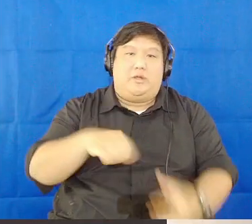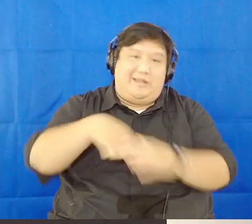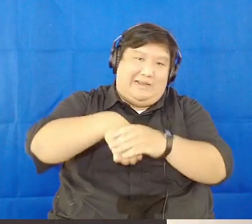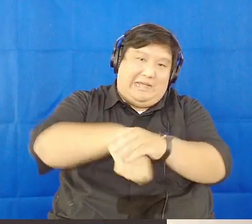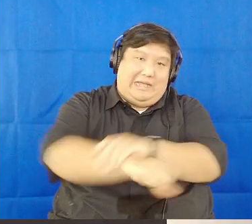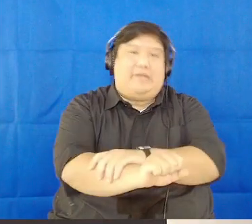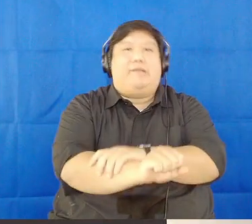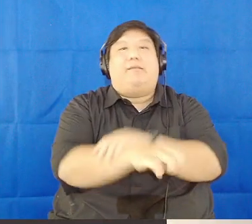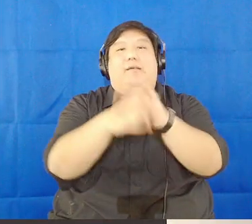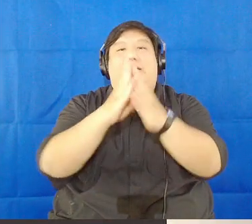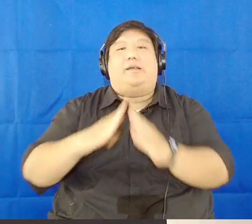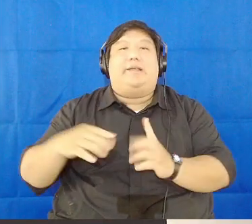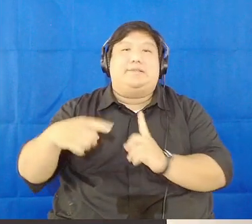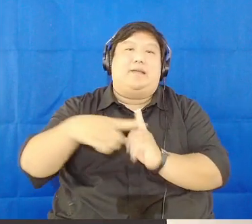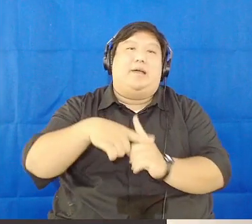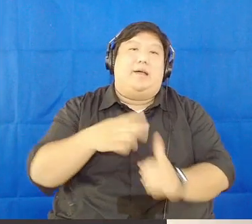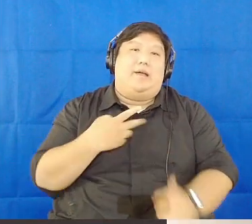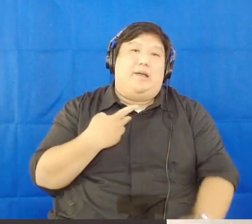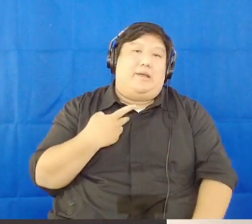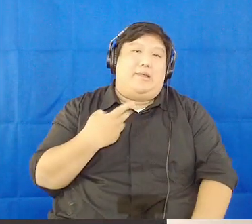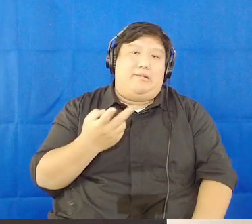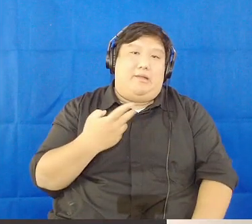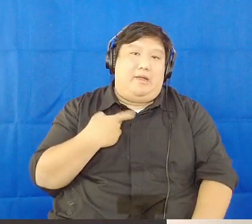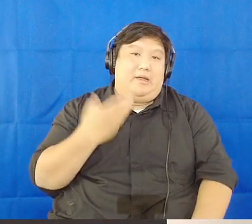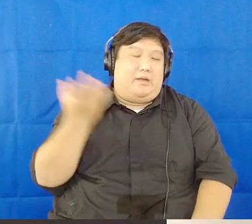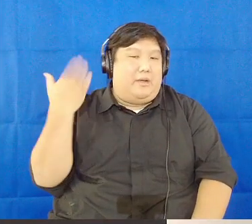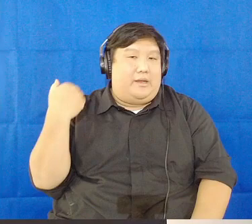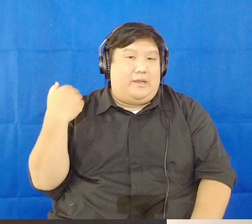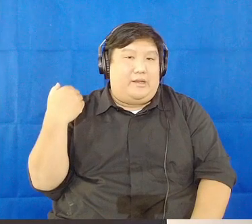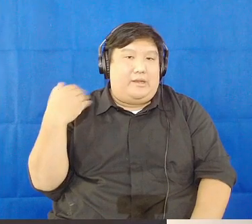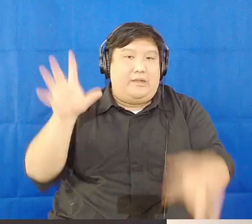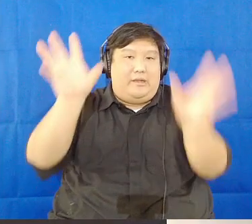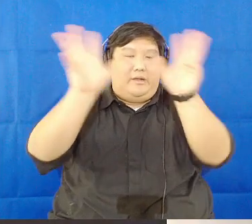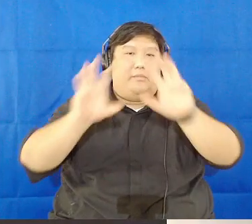gereja. Lalu minggu lalu kita merayakan,